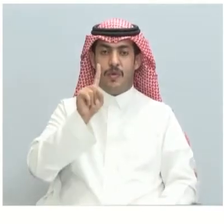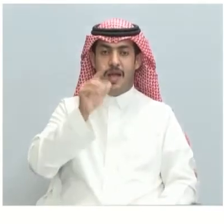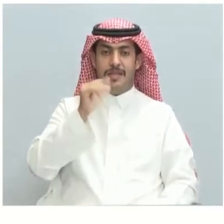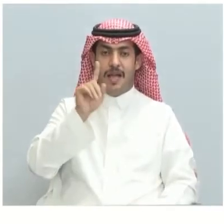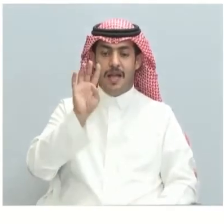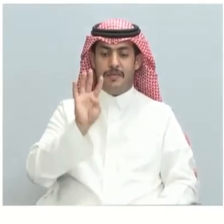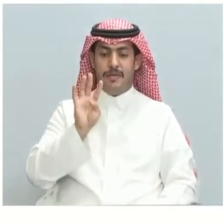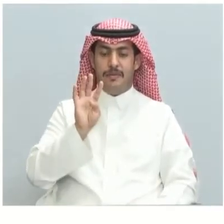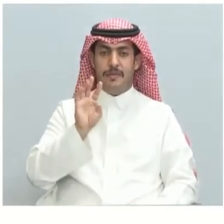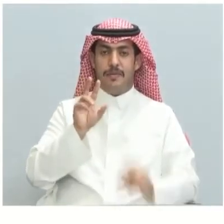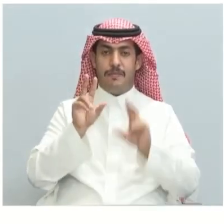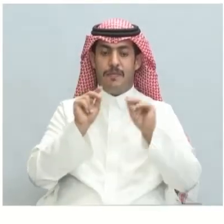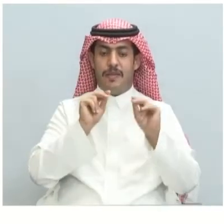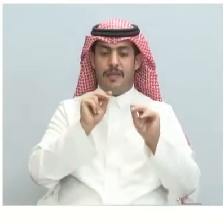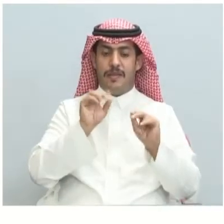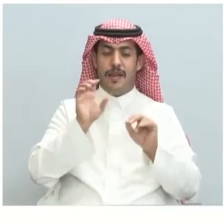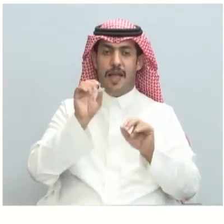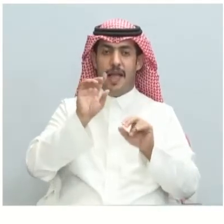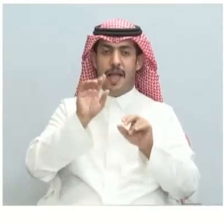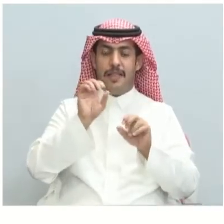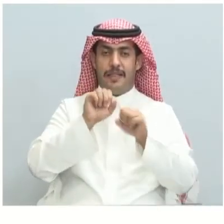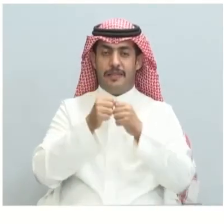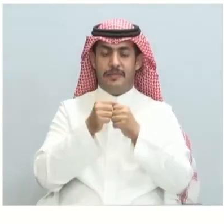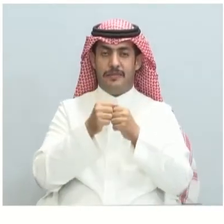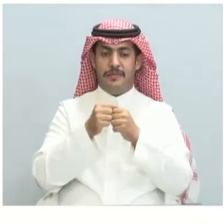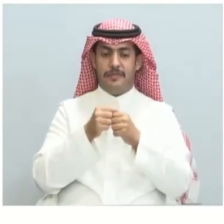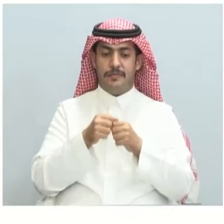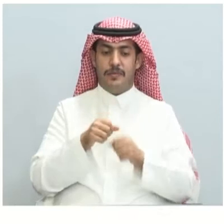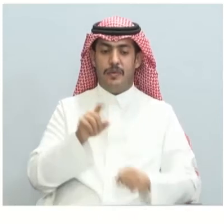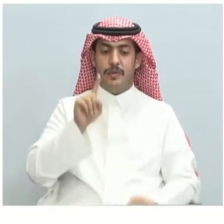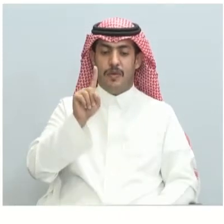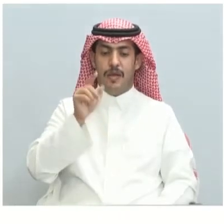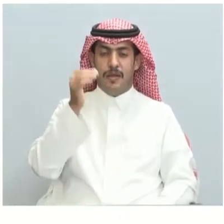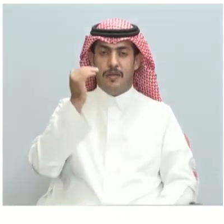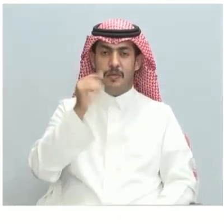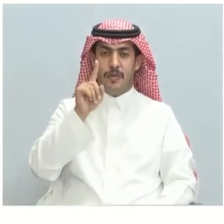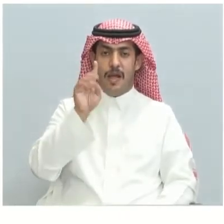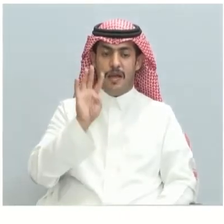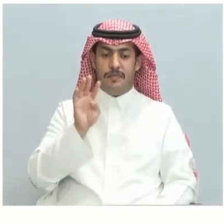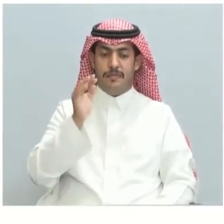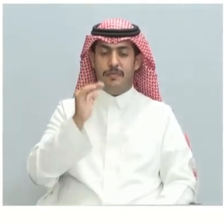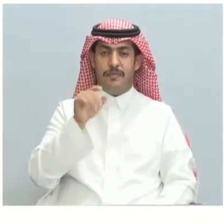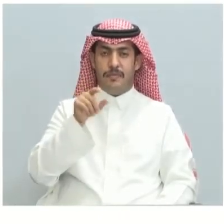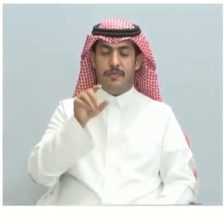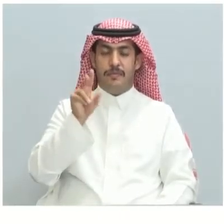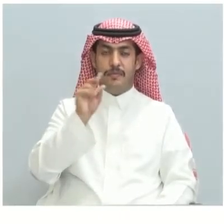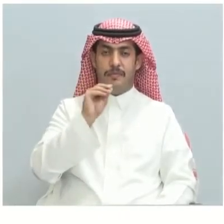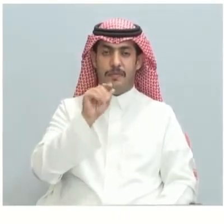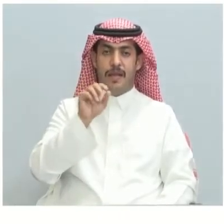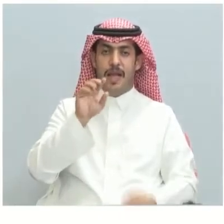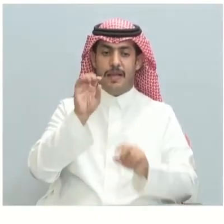على اربعه مثالا على العدد الكسري اذا العدد واحد وربع مثالا على